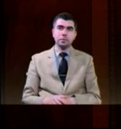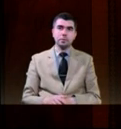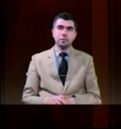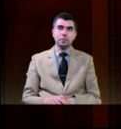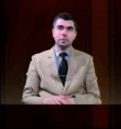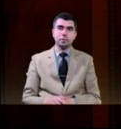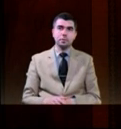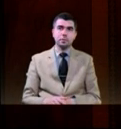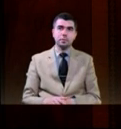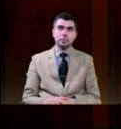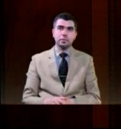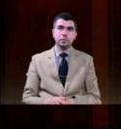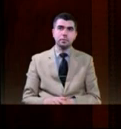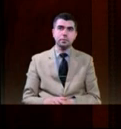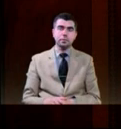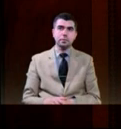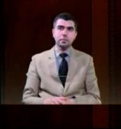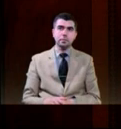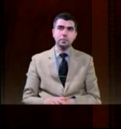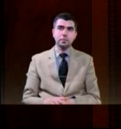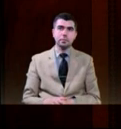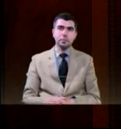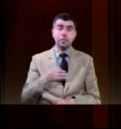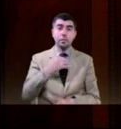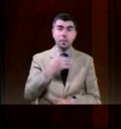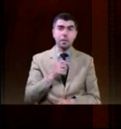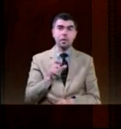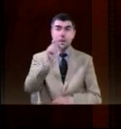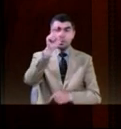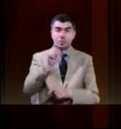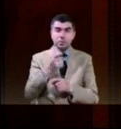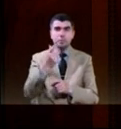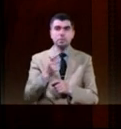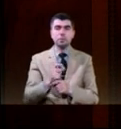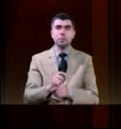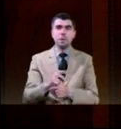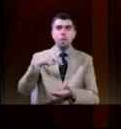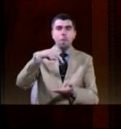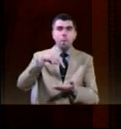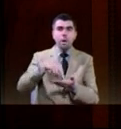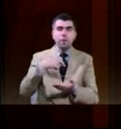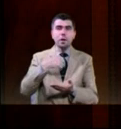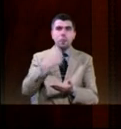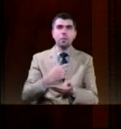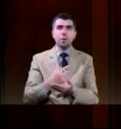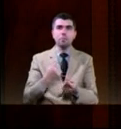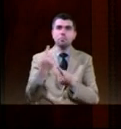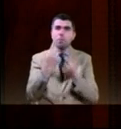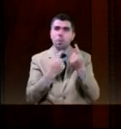كاين بعض الإخوان كاينوا دوك يطرحوا راه كاين بزاف ديال الامور يمكننا